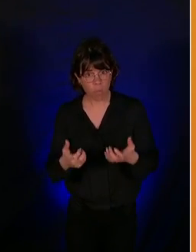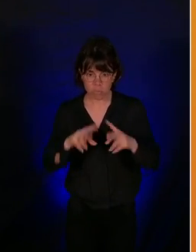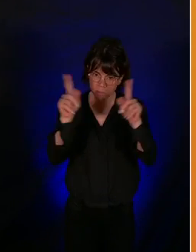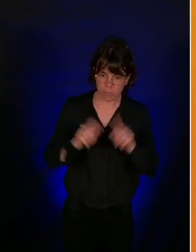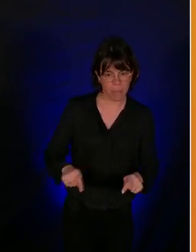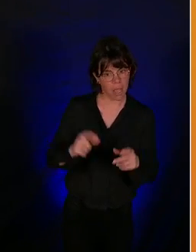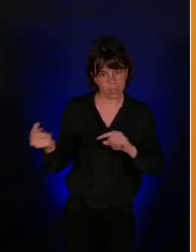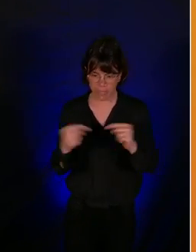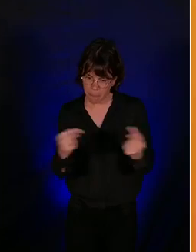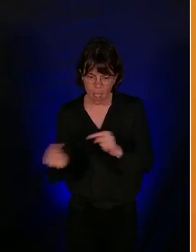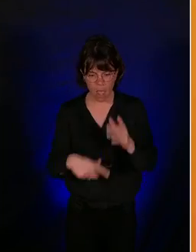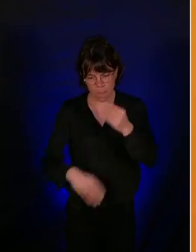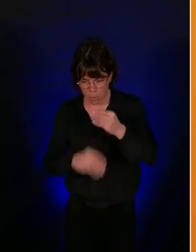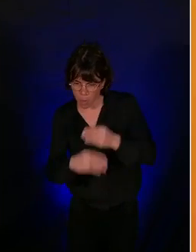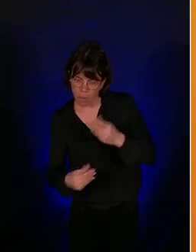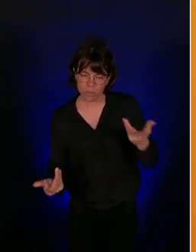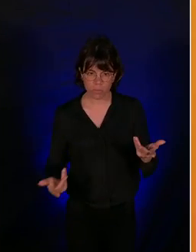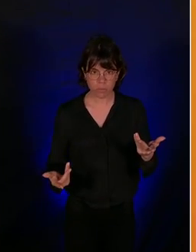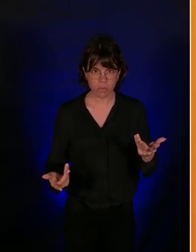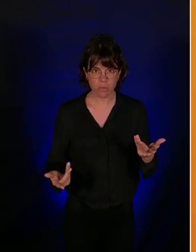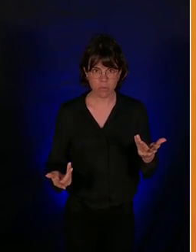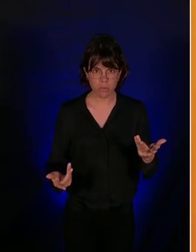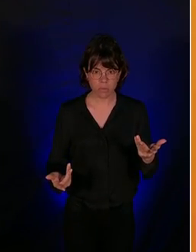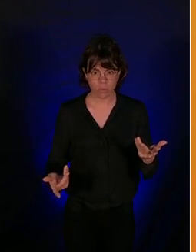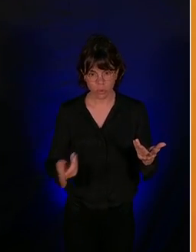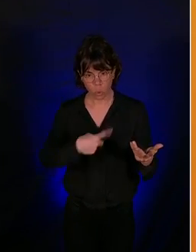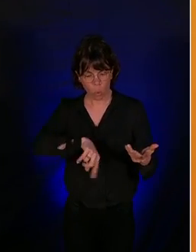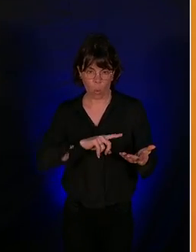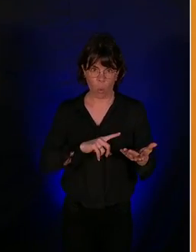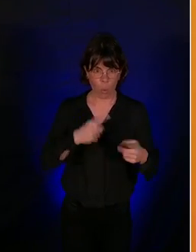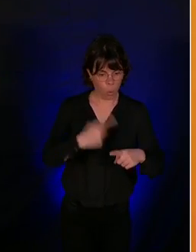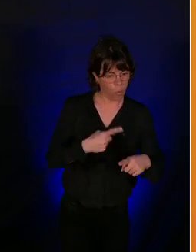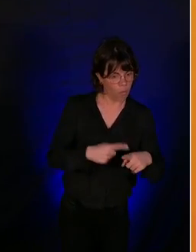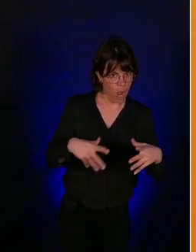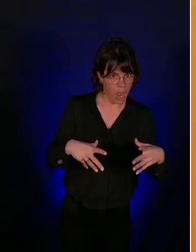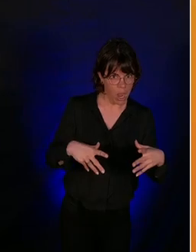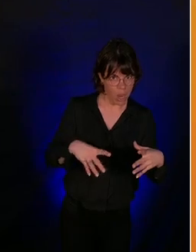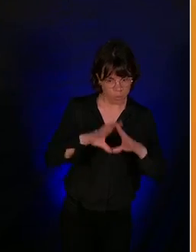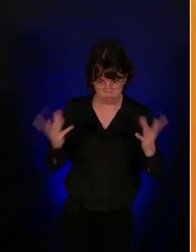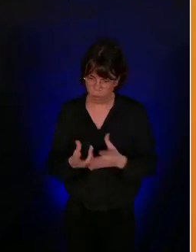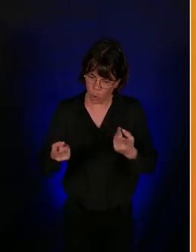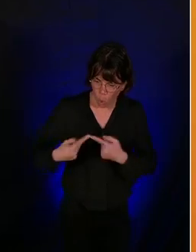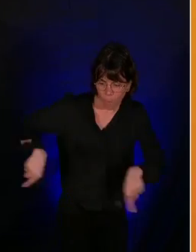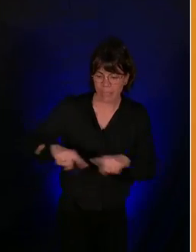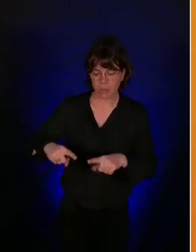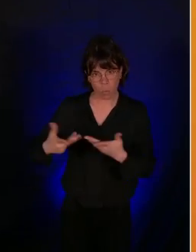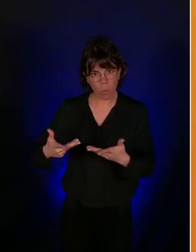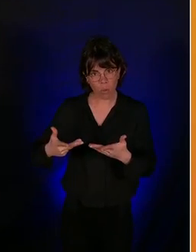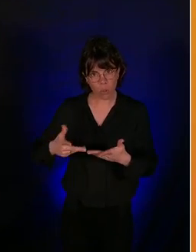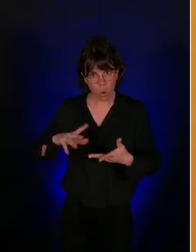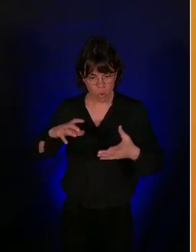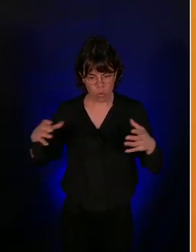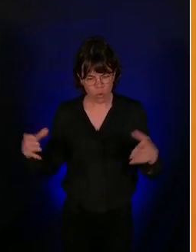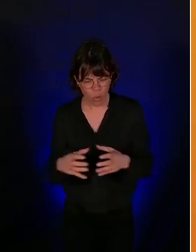l'amendement posé par le syndicat ou la ou que la direction confédérale ou la commission confirme qu'il n'y aura pas de recomposition